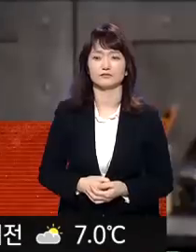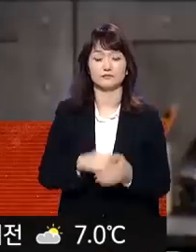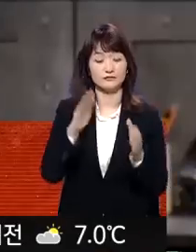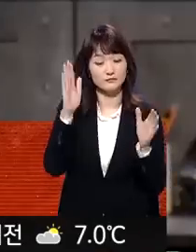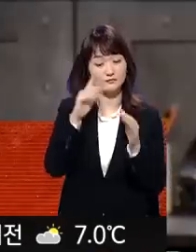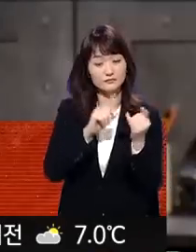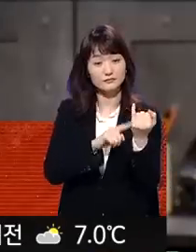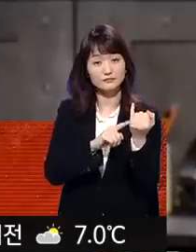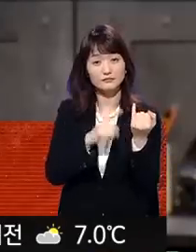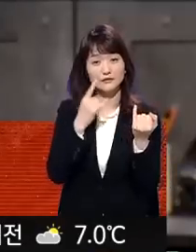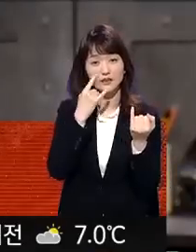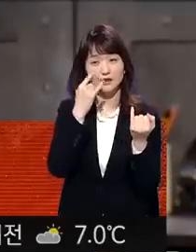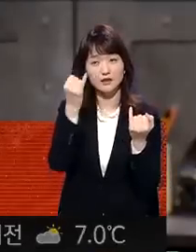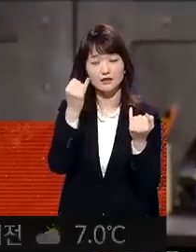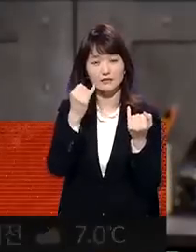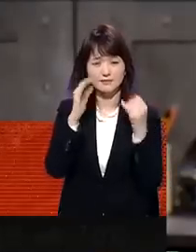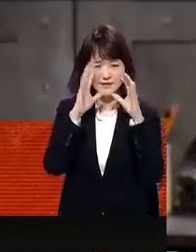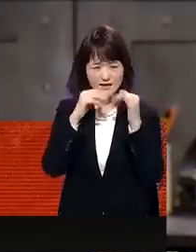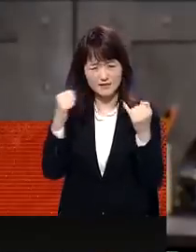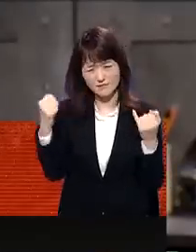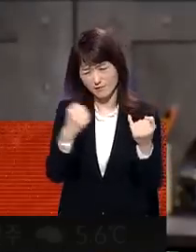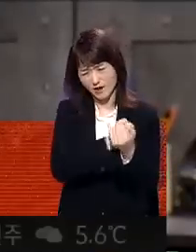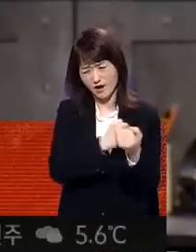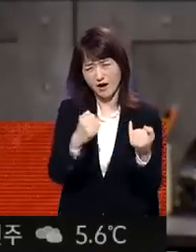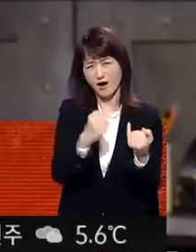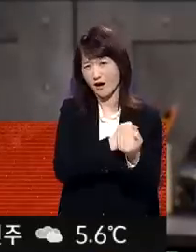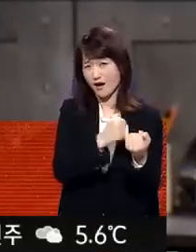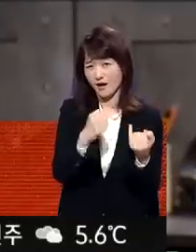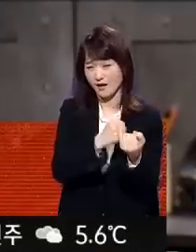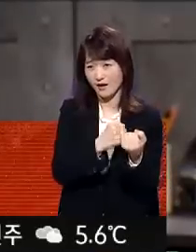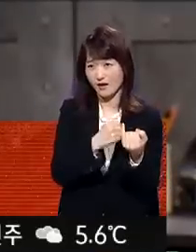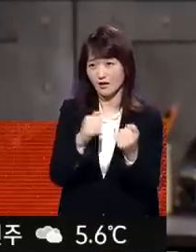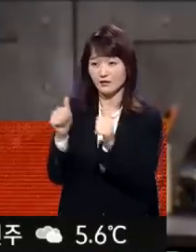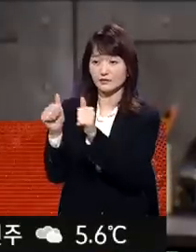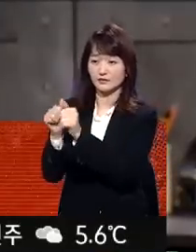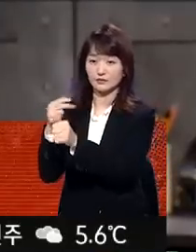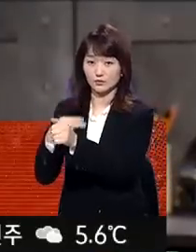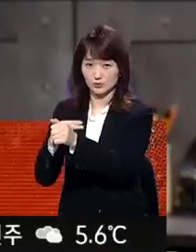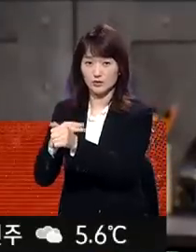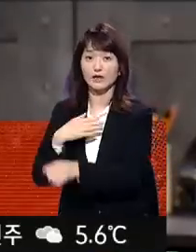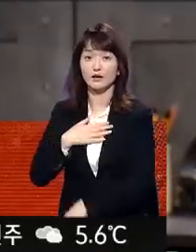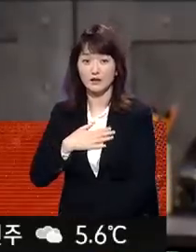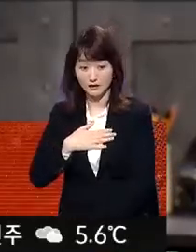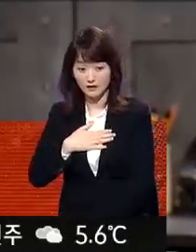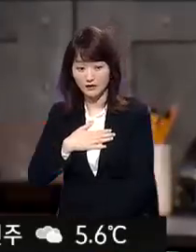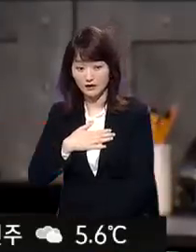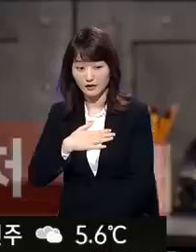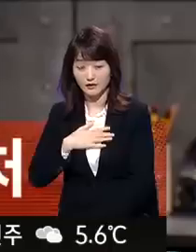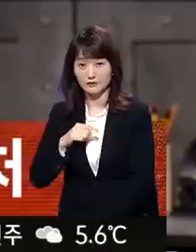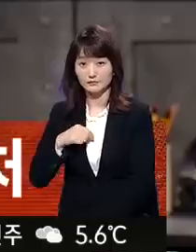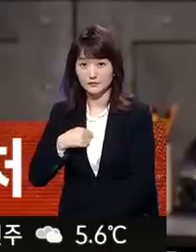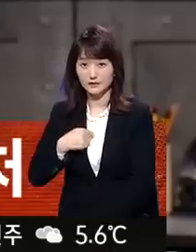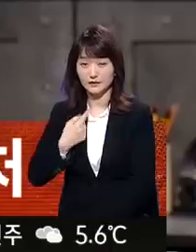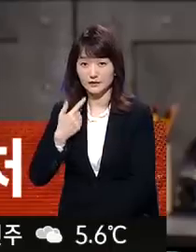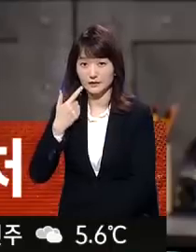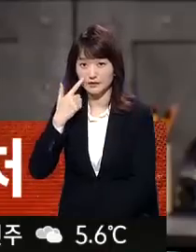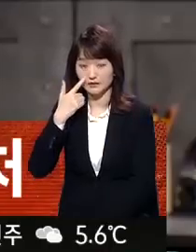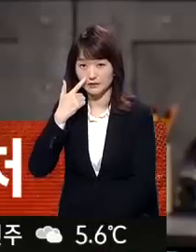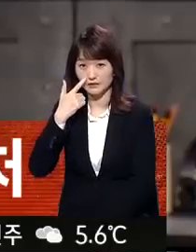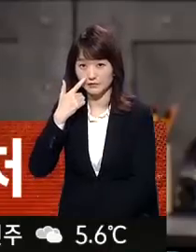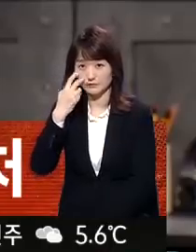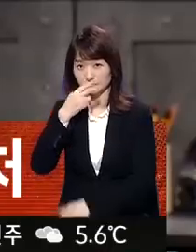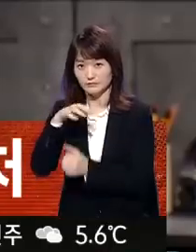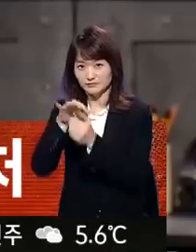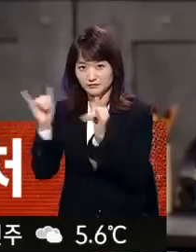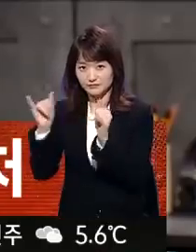학생이 어머니로부터 아동 학대를 당했어요. 그리고 이 남성 교사가 알고 나서는 자기가 이제 보호자를 자처하면서 경찰에 신고를